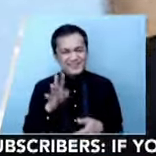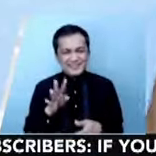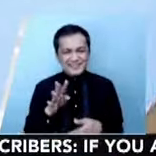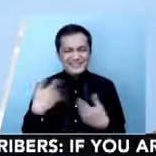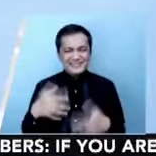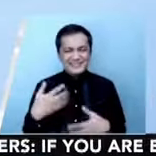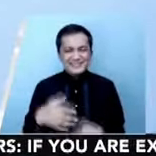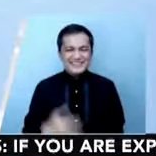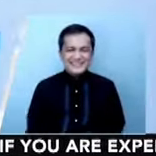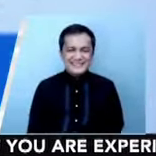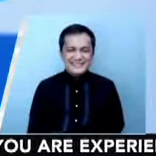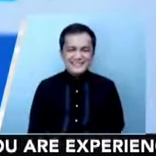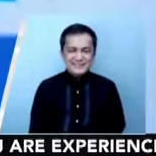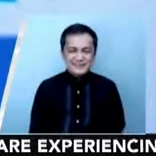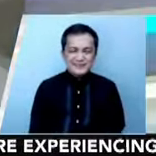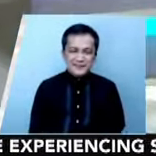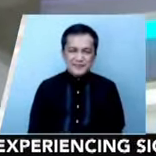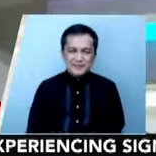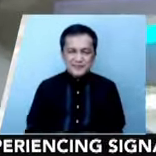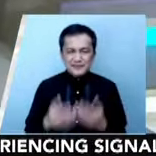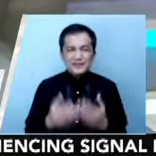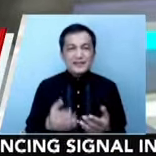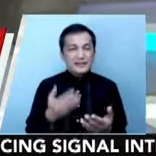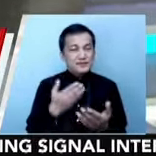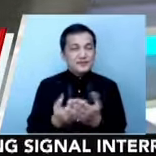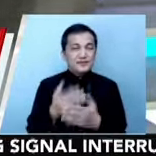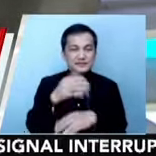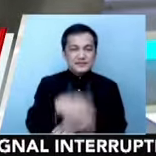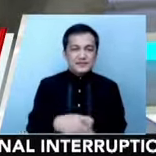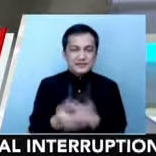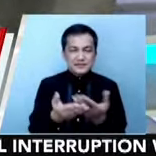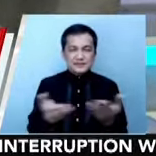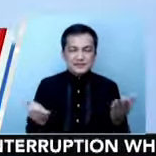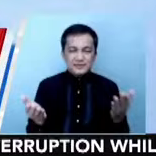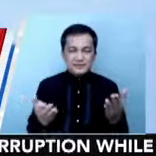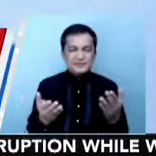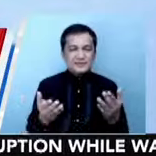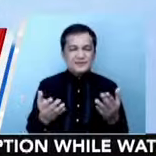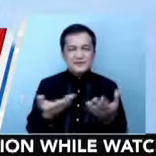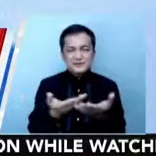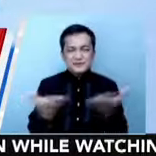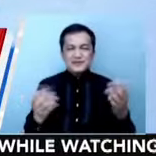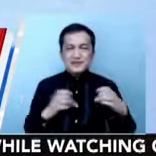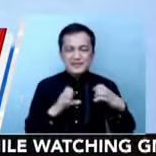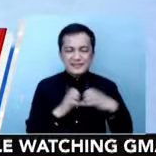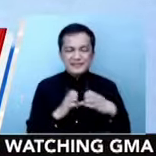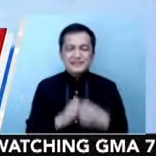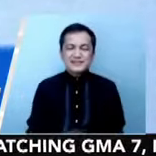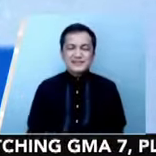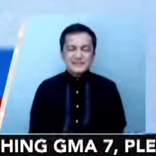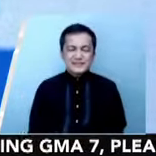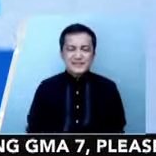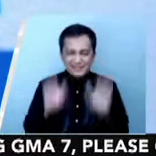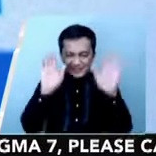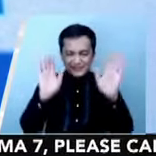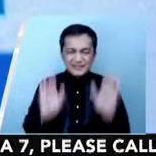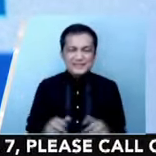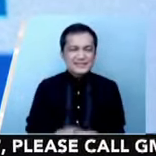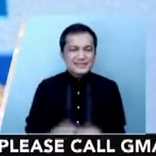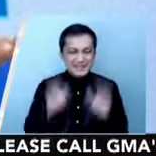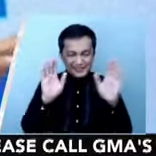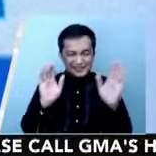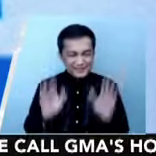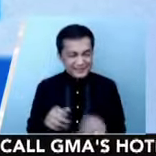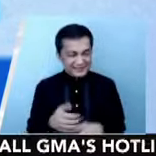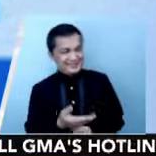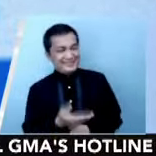Hello, lovey. At hello po. Magandang gabi po sa inyong lahat. Madlang kapuso. Amazing. Amazing that you're here.